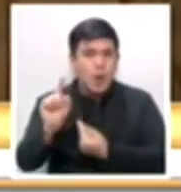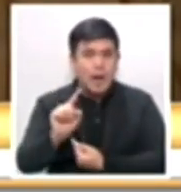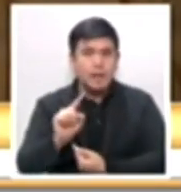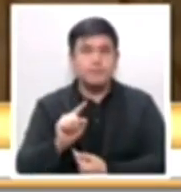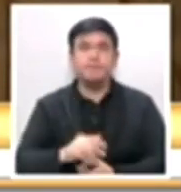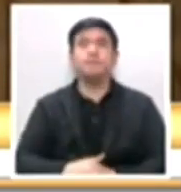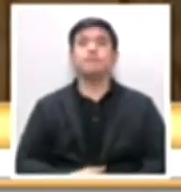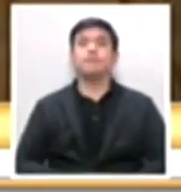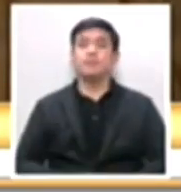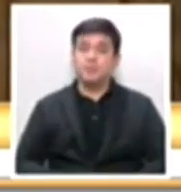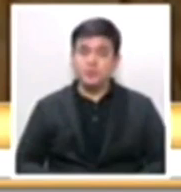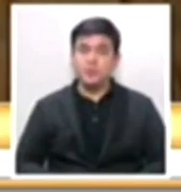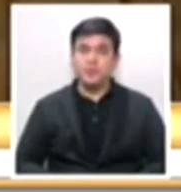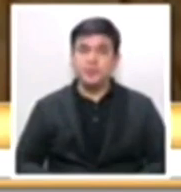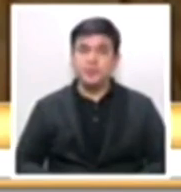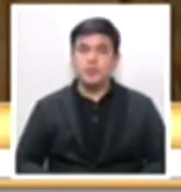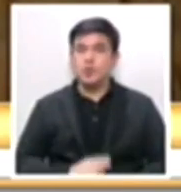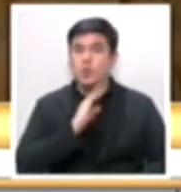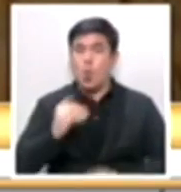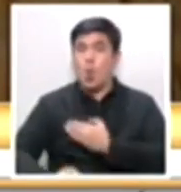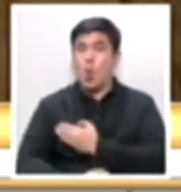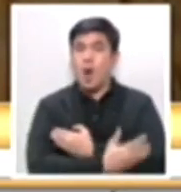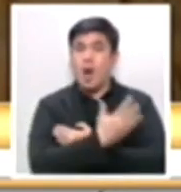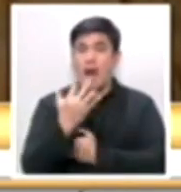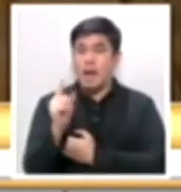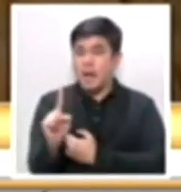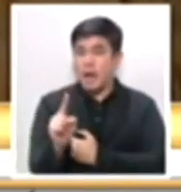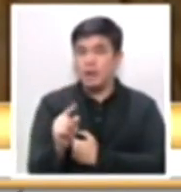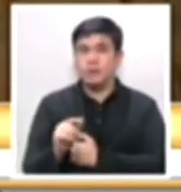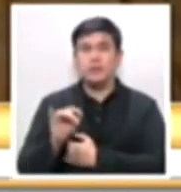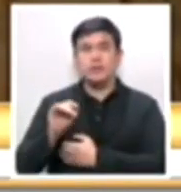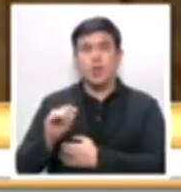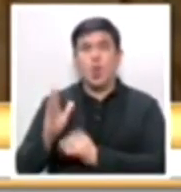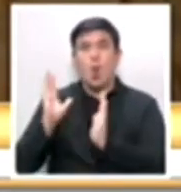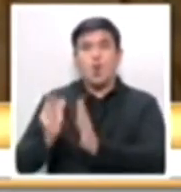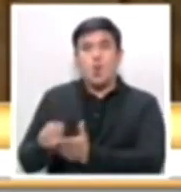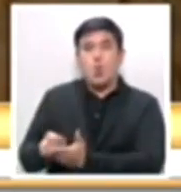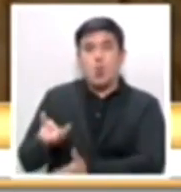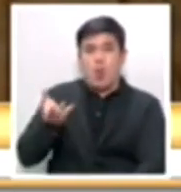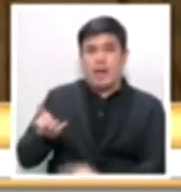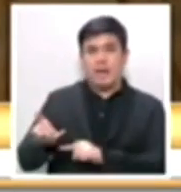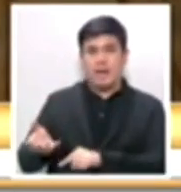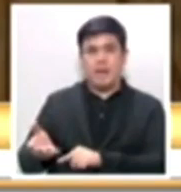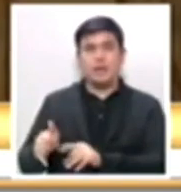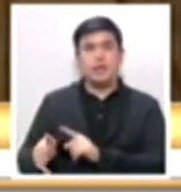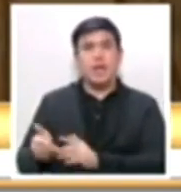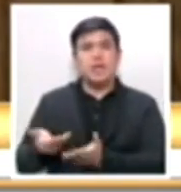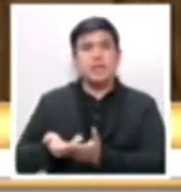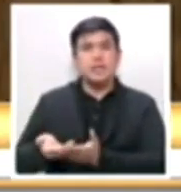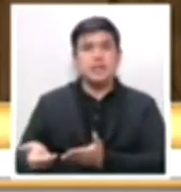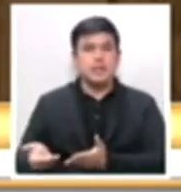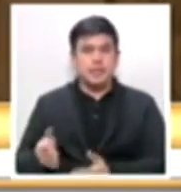การสร้างโอกาสของที่เราเรียกว่าเจ้าสัวในทุนอะไรก็แต่เขาไม่ซื้อเลือกสีครับ